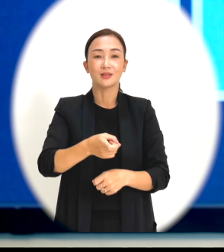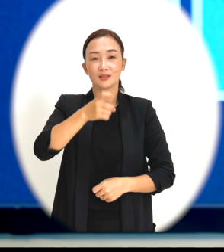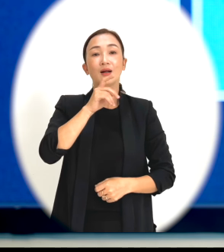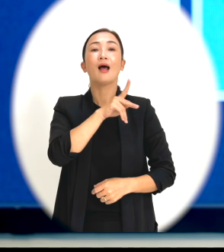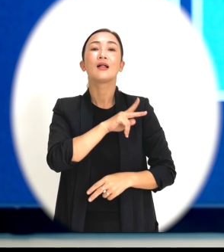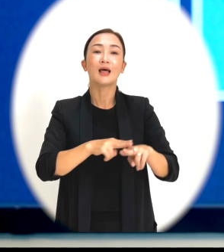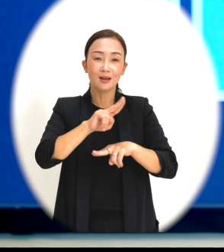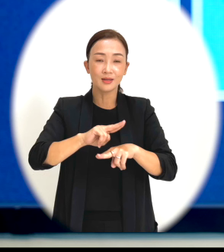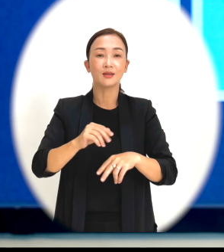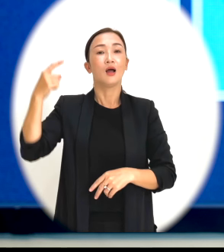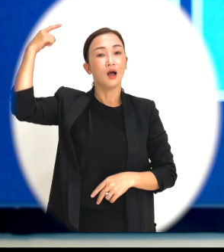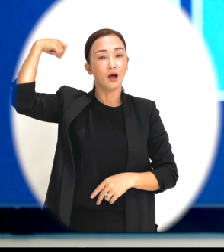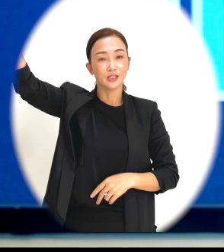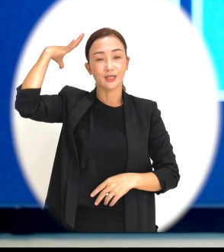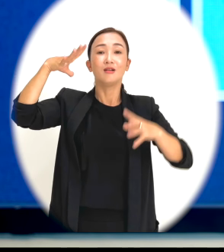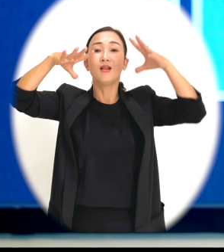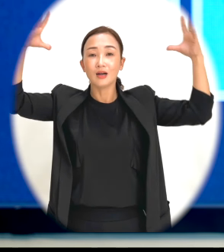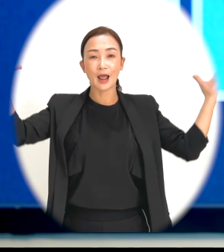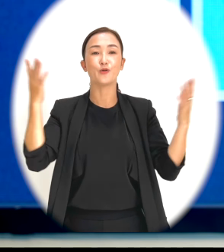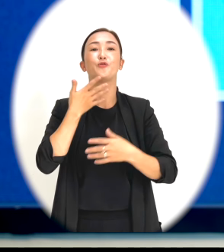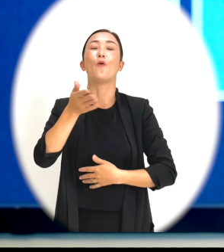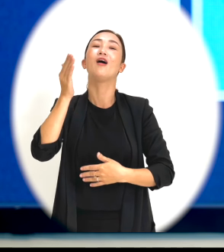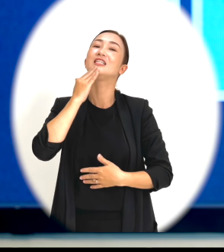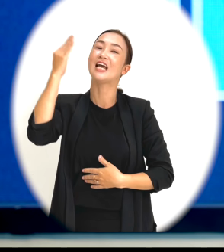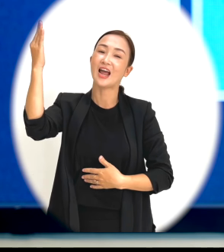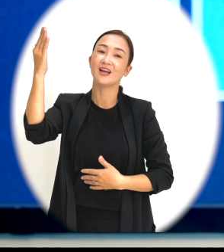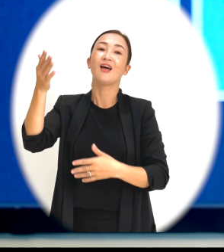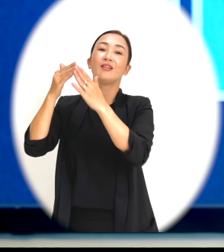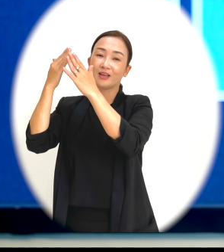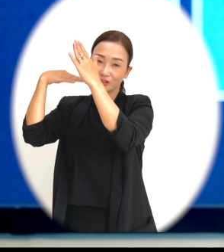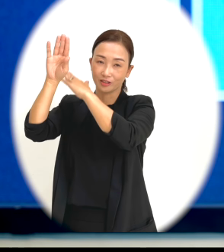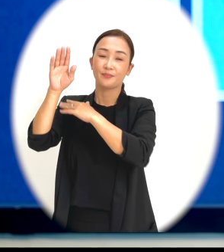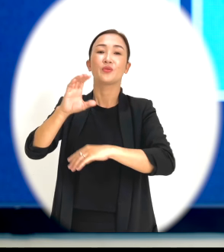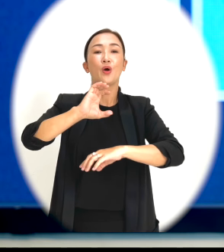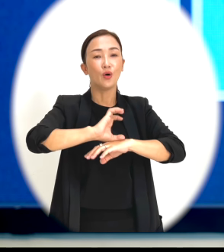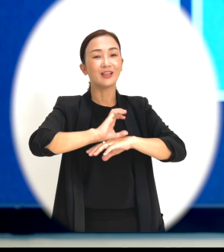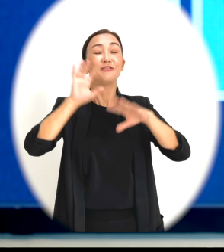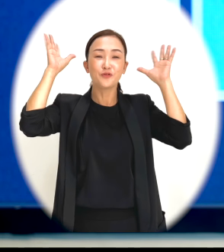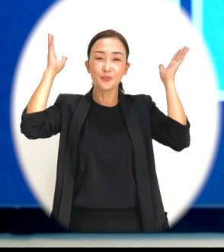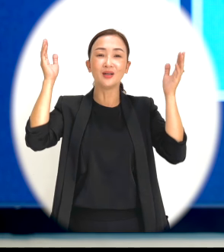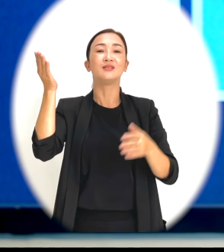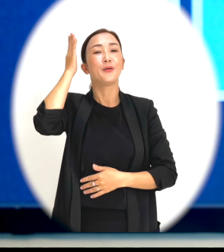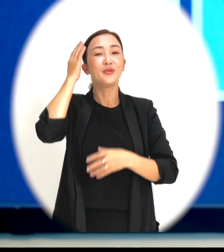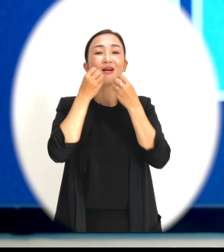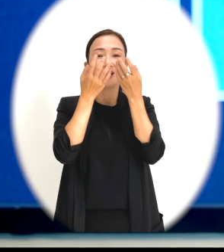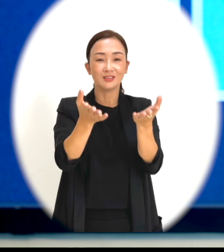Linh và nguồn ân điển vô biên từ Cha Thiên Thượng. Hội Thánh Chúa vui mừng,